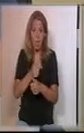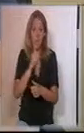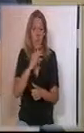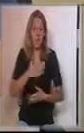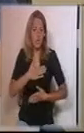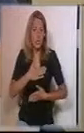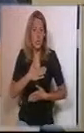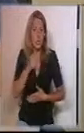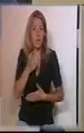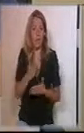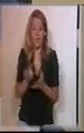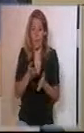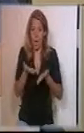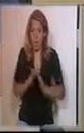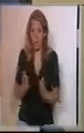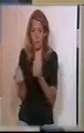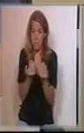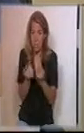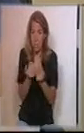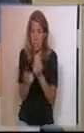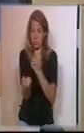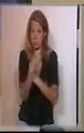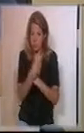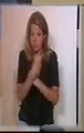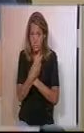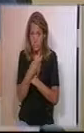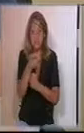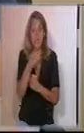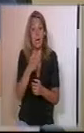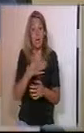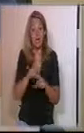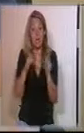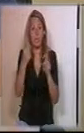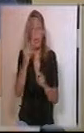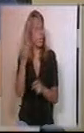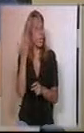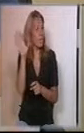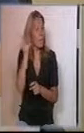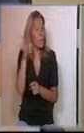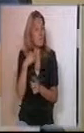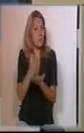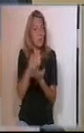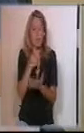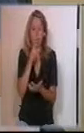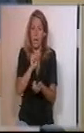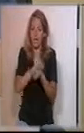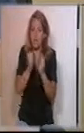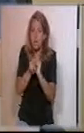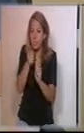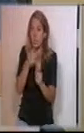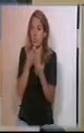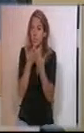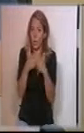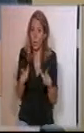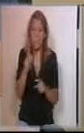majčinstvo. Što se nas ginekologa tiče, to je za nas dobra vest, jer smo mi od uvek bili pobornici toga,